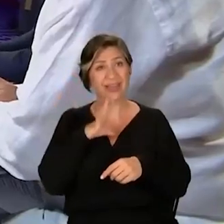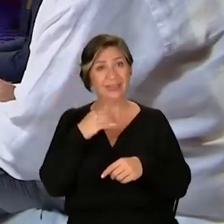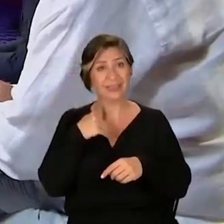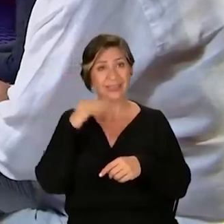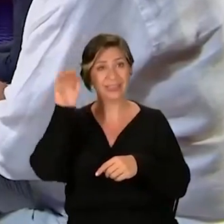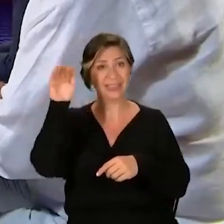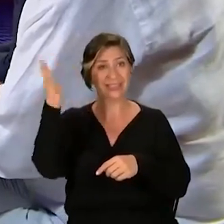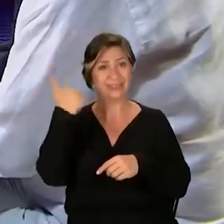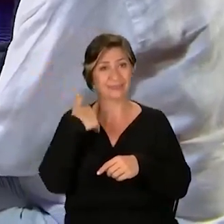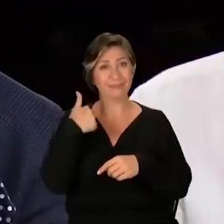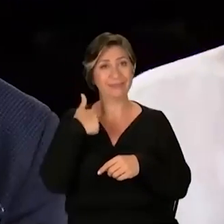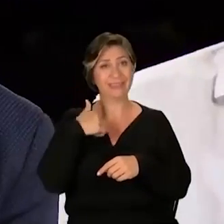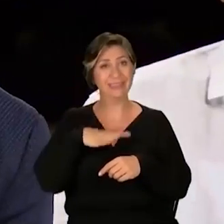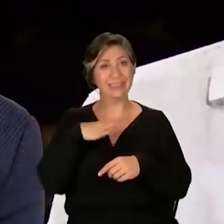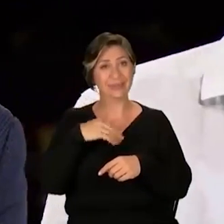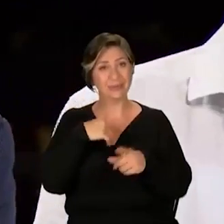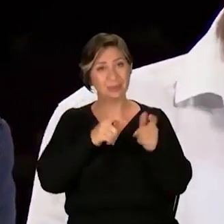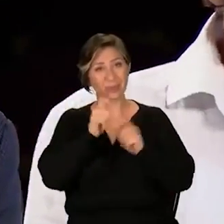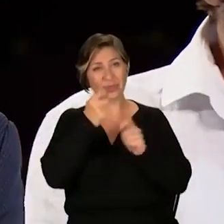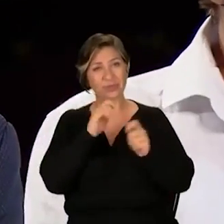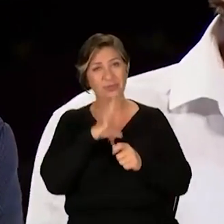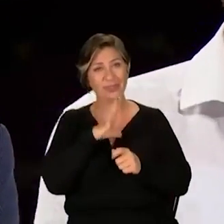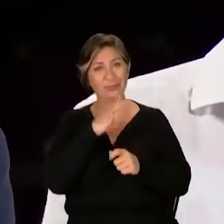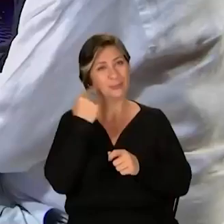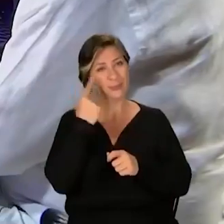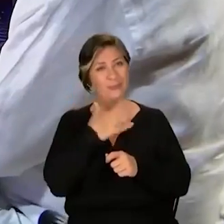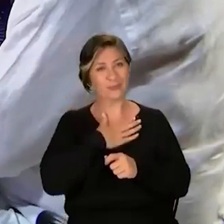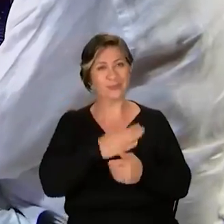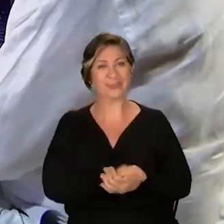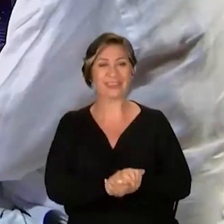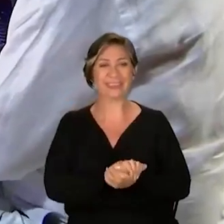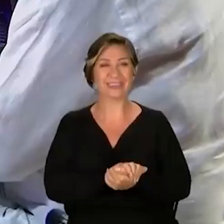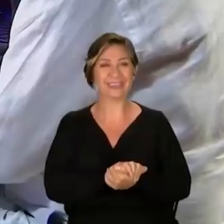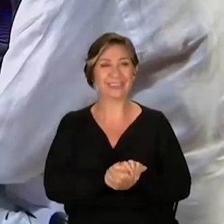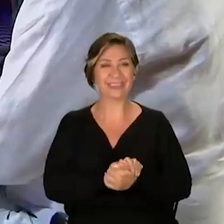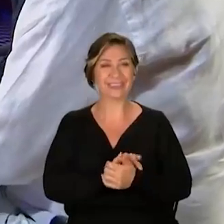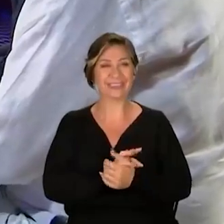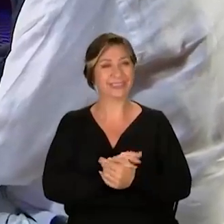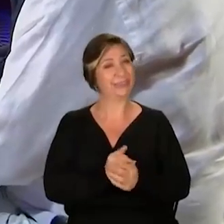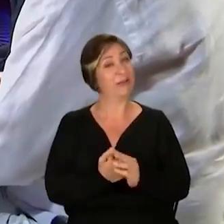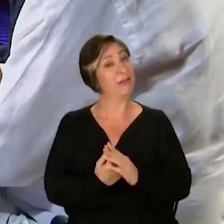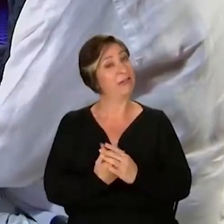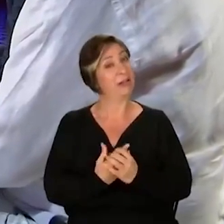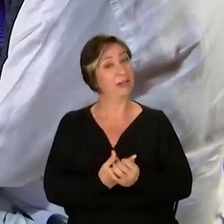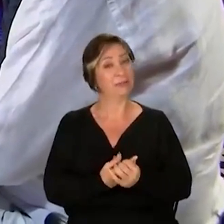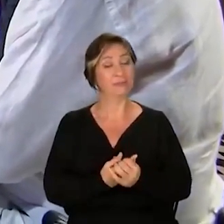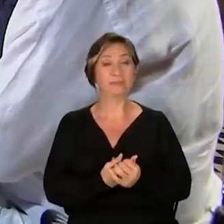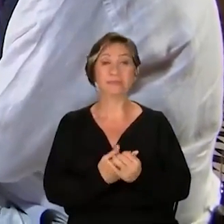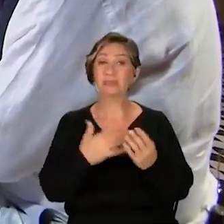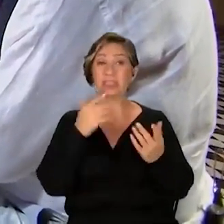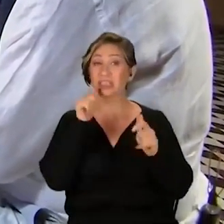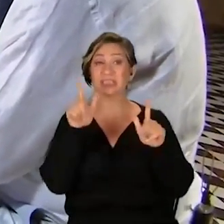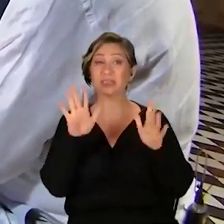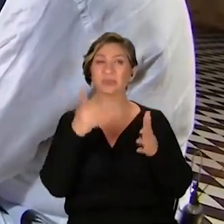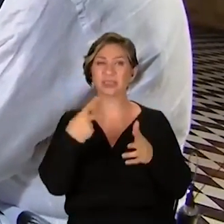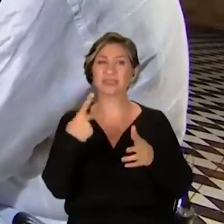lazım. Ha, bana ya benimle ilgili. Ben kullanıyorsunuz diye düşünüyorum. Öyle mi? Allah Allah. Hiç ihtiyacım yok.